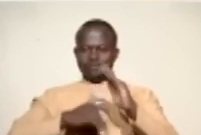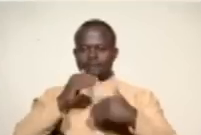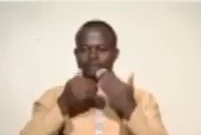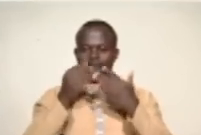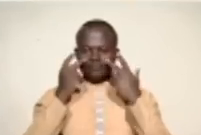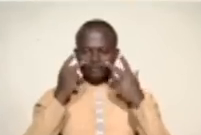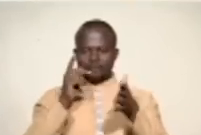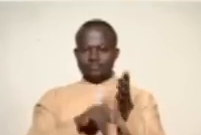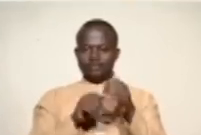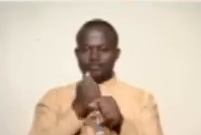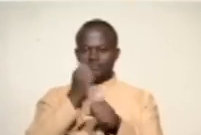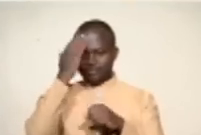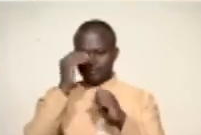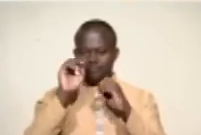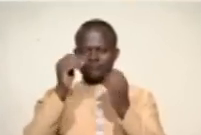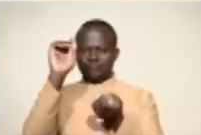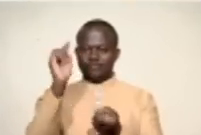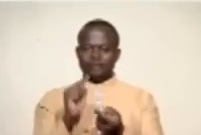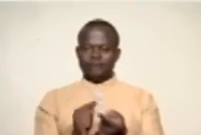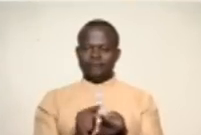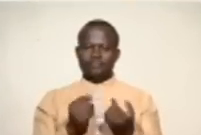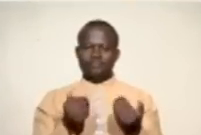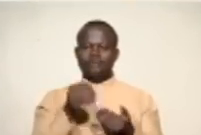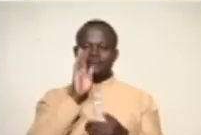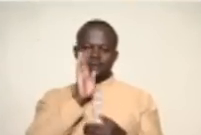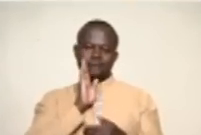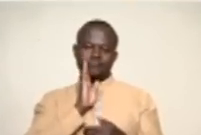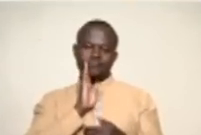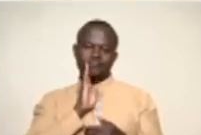kureba n'icyo twakora kugira ngo tugabanye izi nzoga